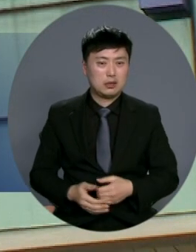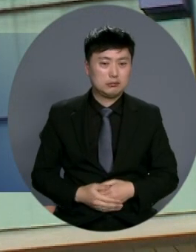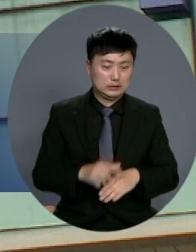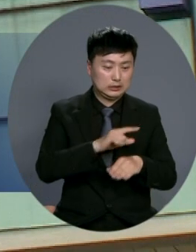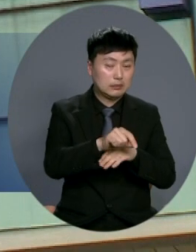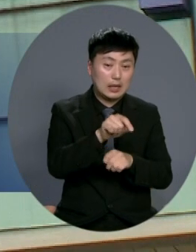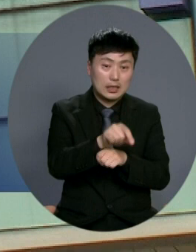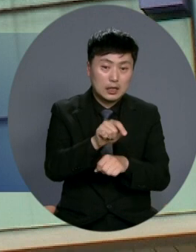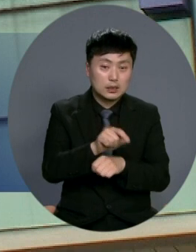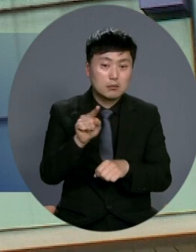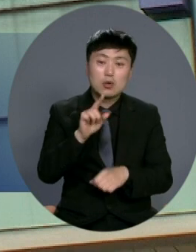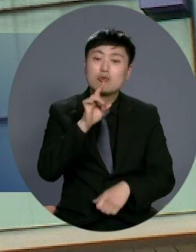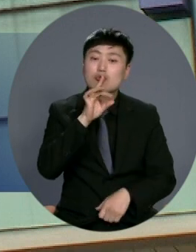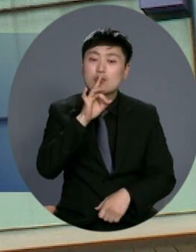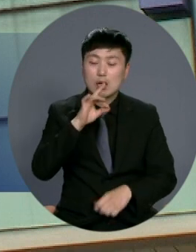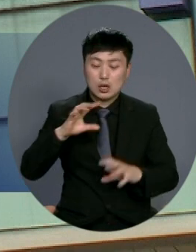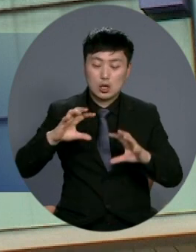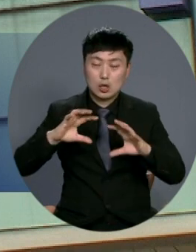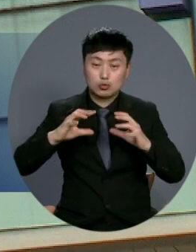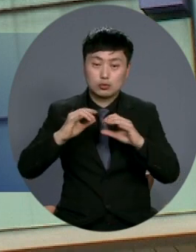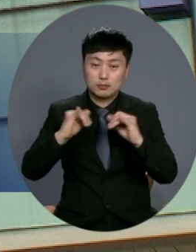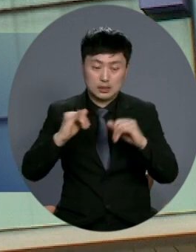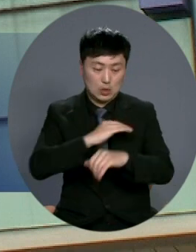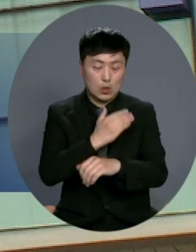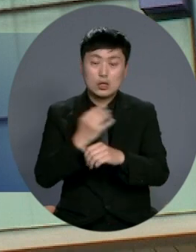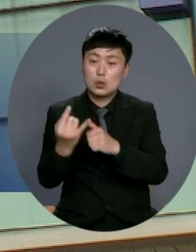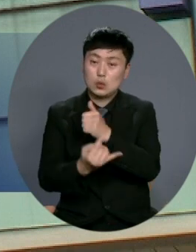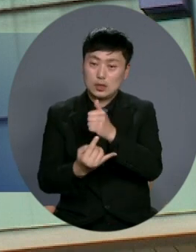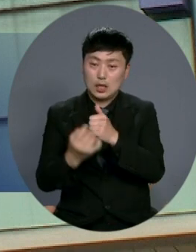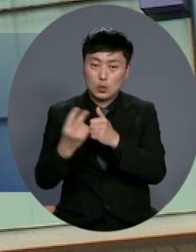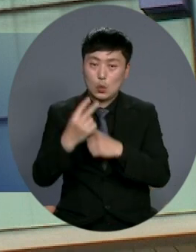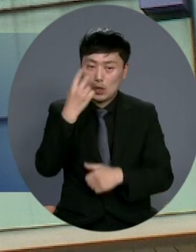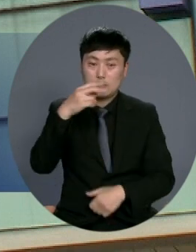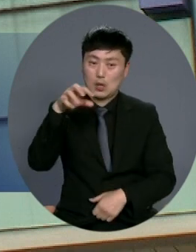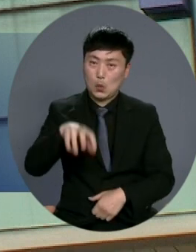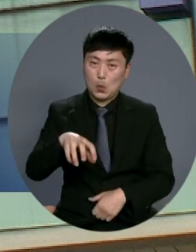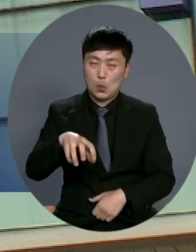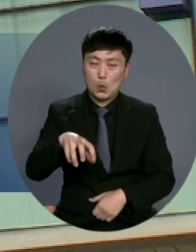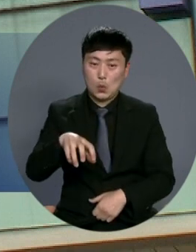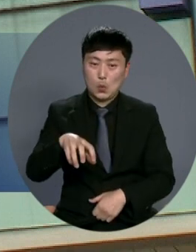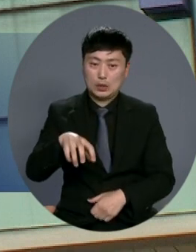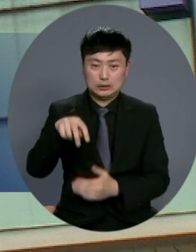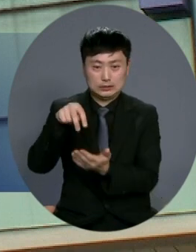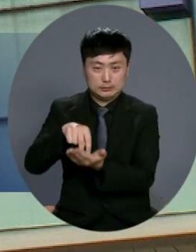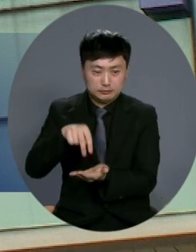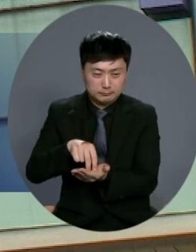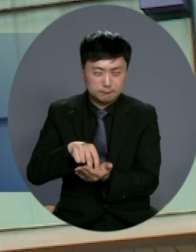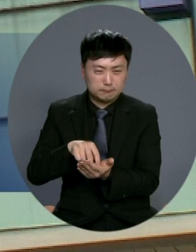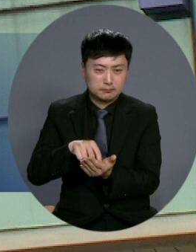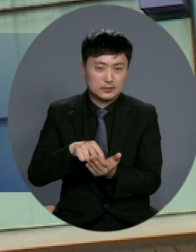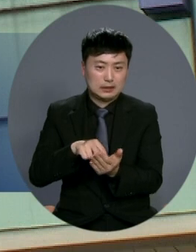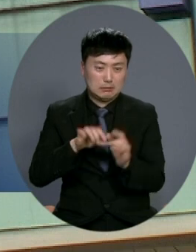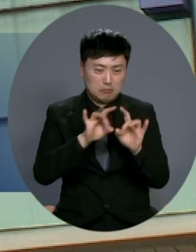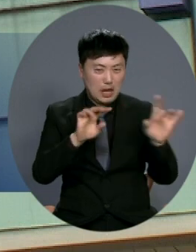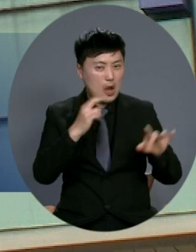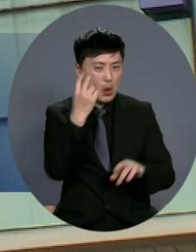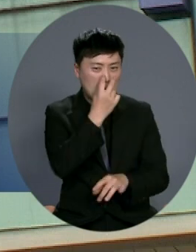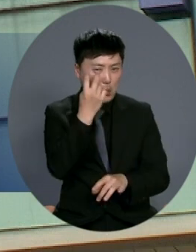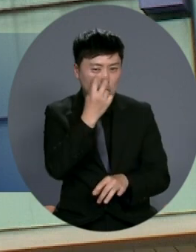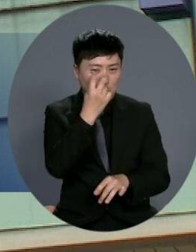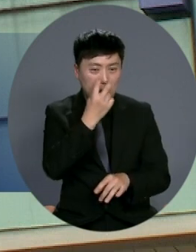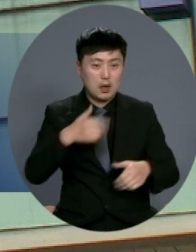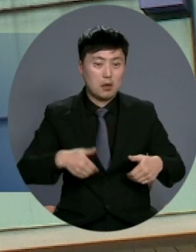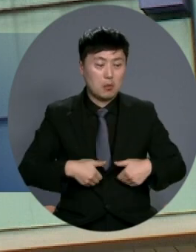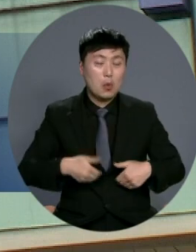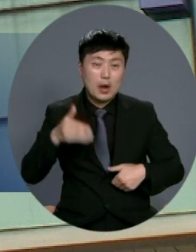같으면 중앙부처 있는 국민권익위원회나 혹은 뭐 감사원이나 이런 차원에서 점검 일제히 들어갈 수